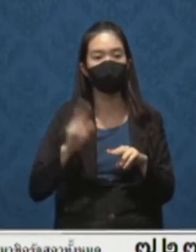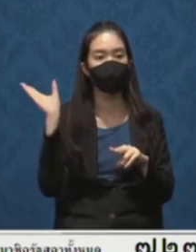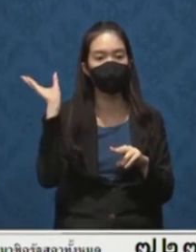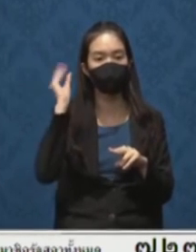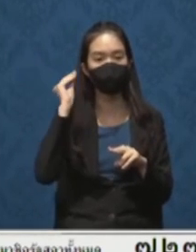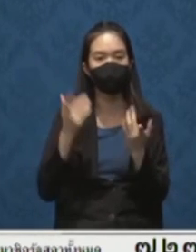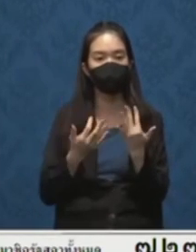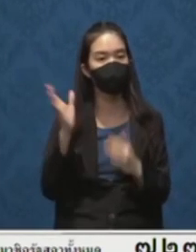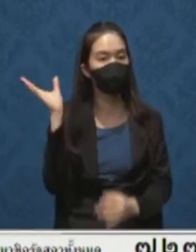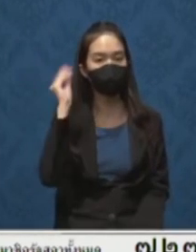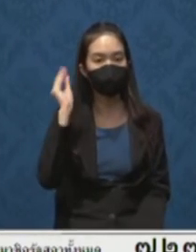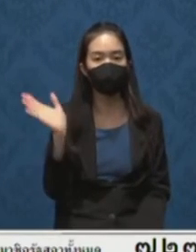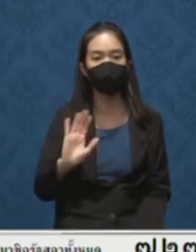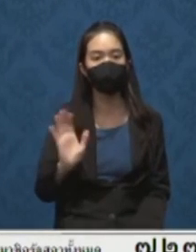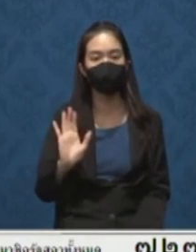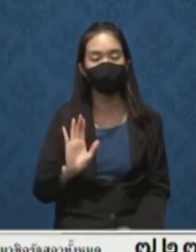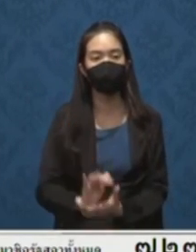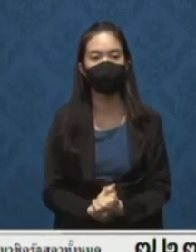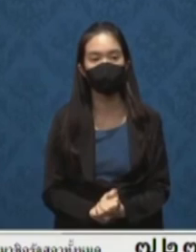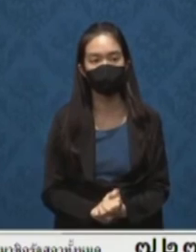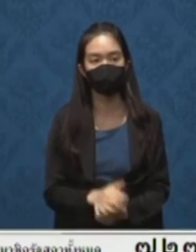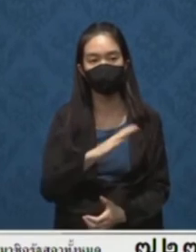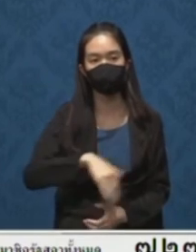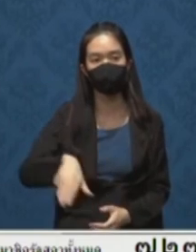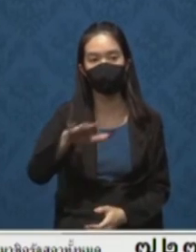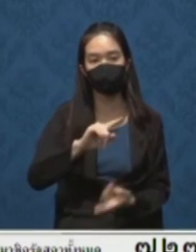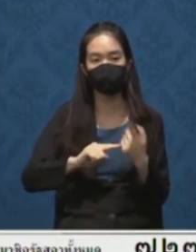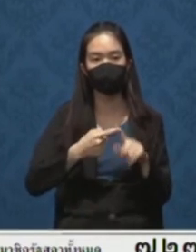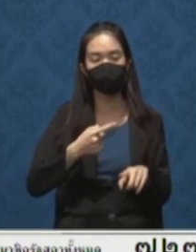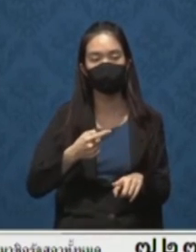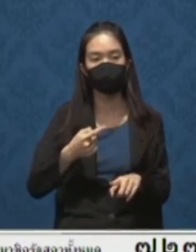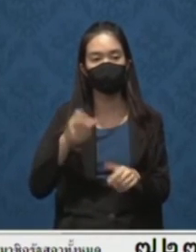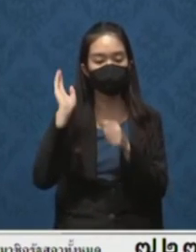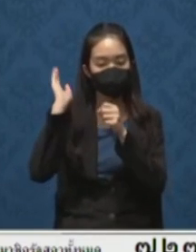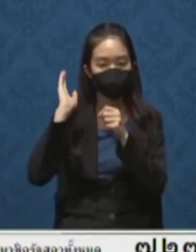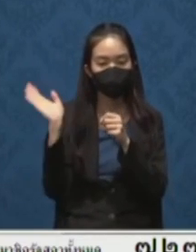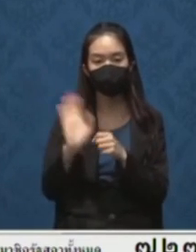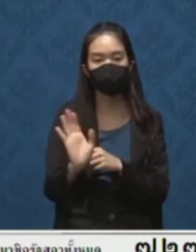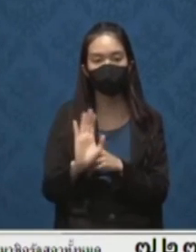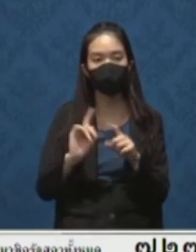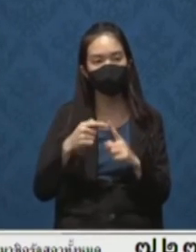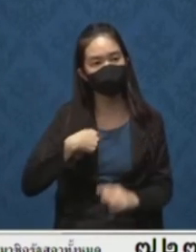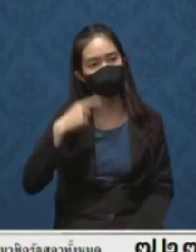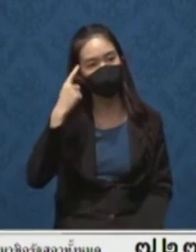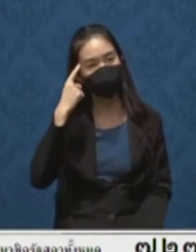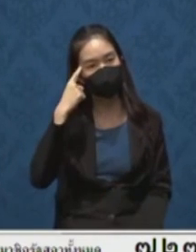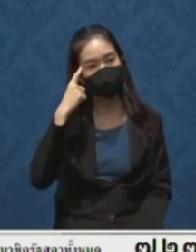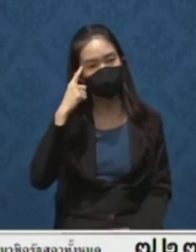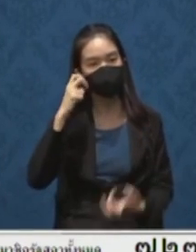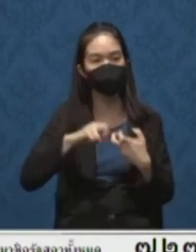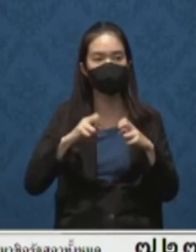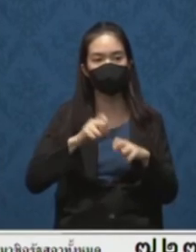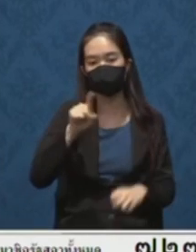เห็นของเพื่อนสมาชิกทั้งหมดครับแต่ว่าผมมีความติดข้าง